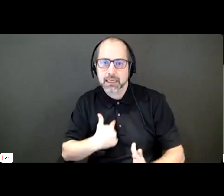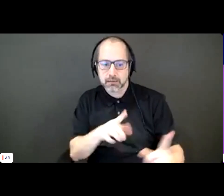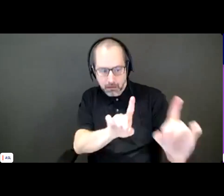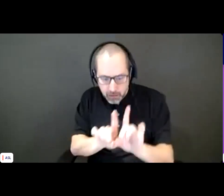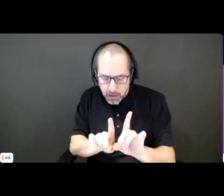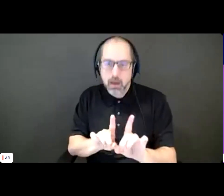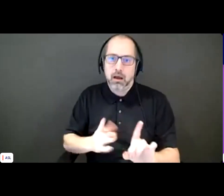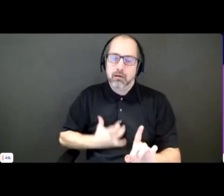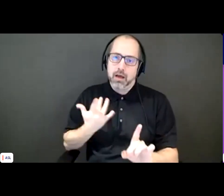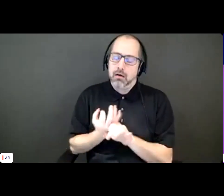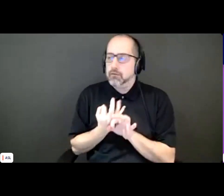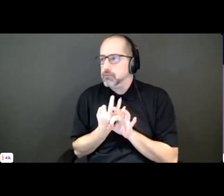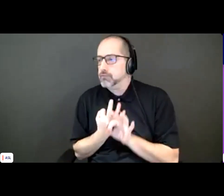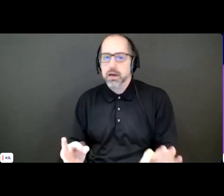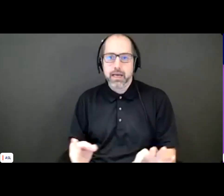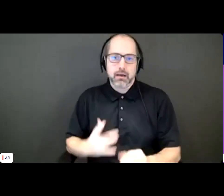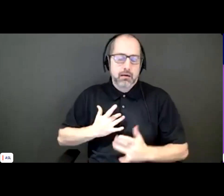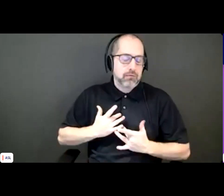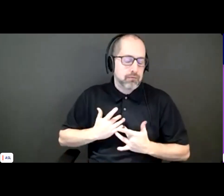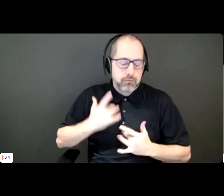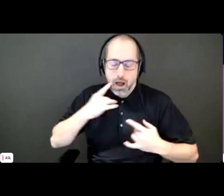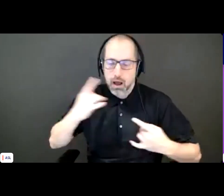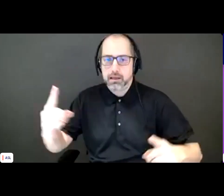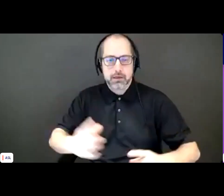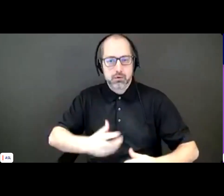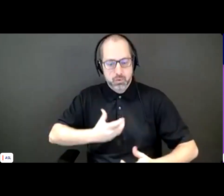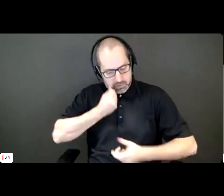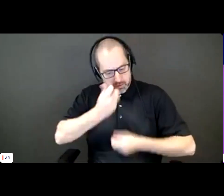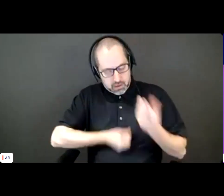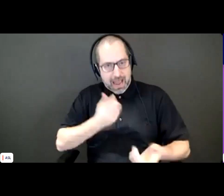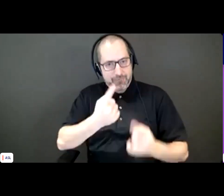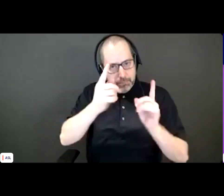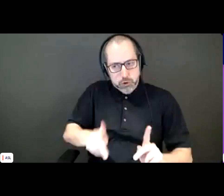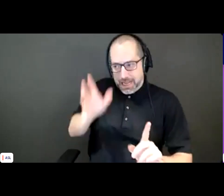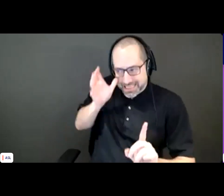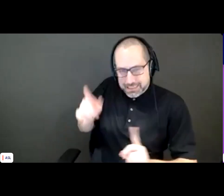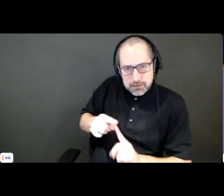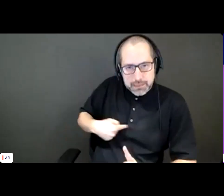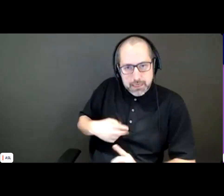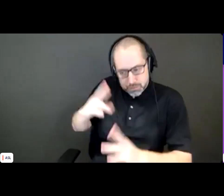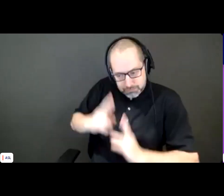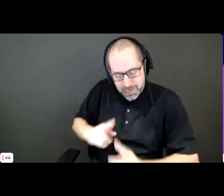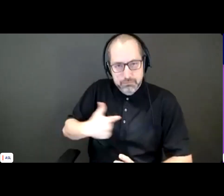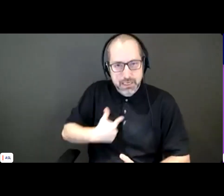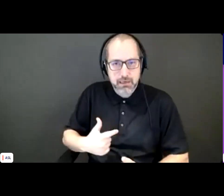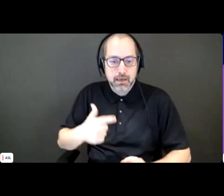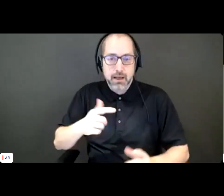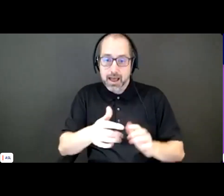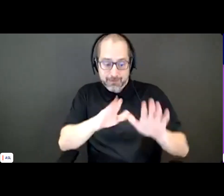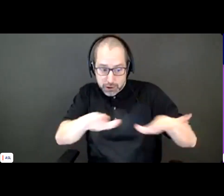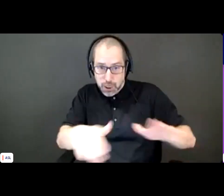je me suis sentie libre c'était tellement thérapeutique de me faire entendre et de voir que ma voix était respectée pour la première fois